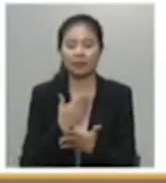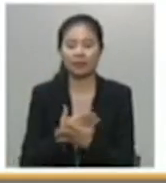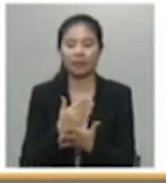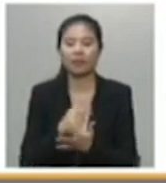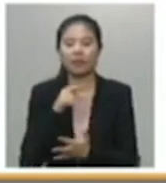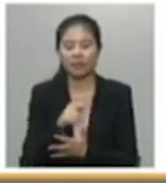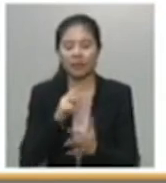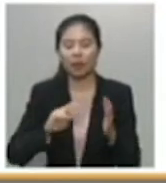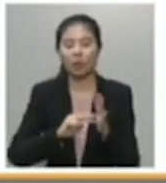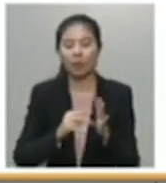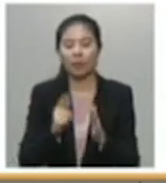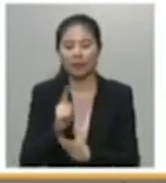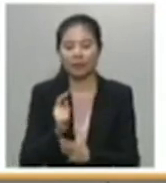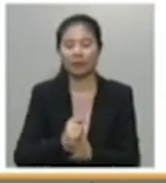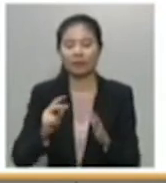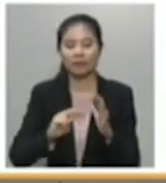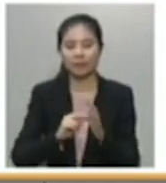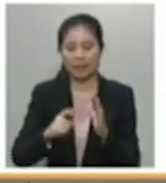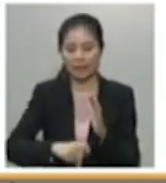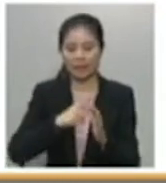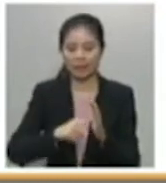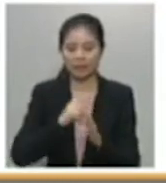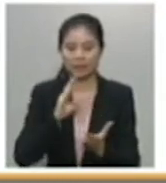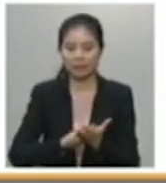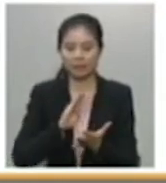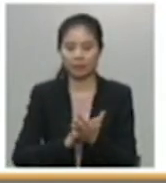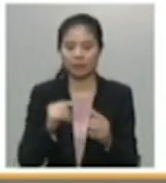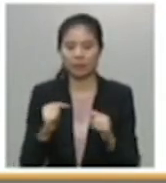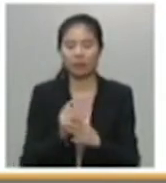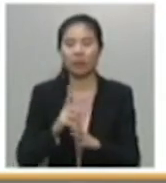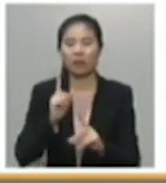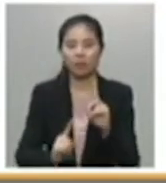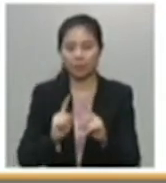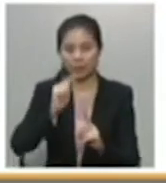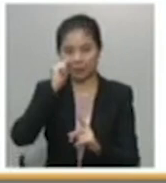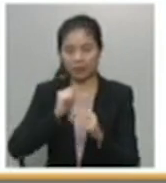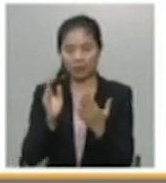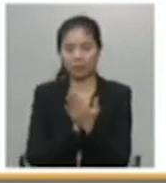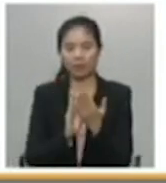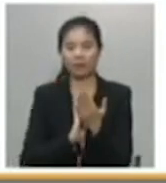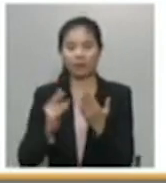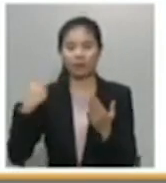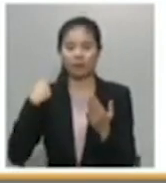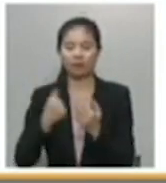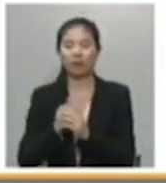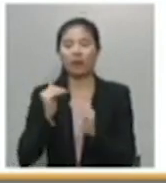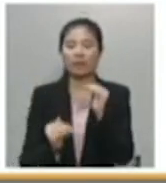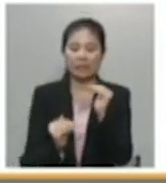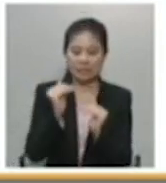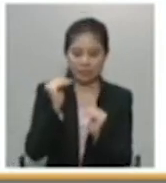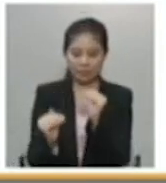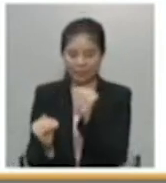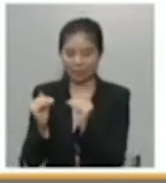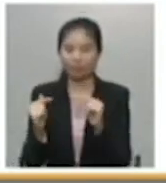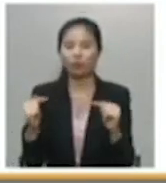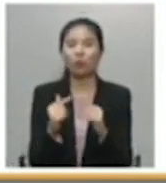นี่ก็คือสาเหตุส่วนหนึ่งที่ผลสำรวจเช่นเดียวกันนะครับมีการประเมินว่าประเทศไทยเนี่ยเป็นประเทศที่มีความเหลื่อมล้ำทางด้